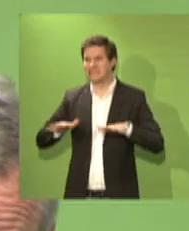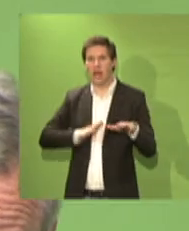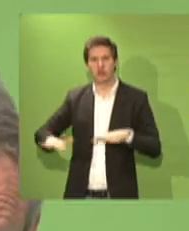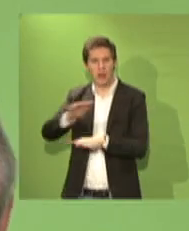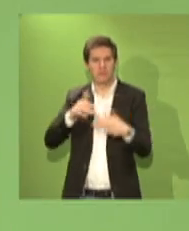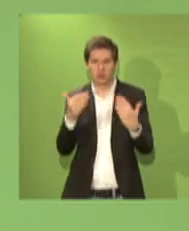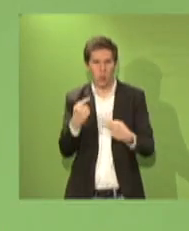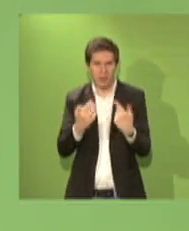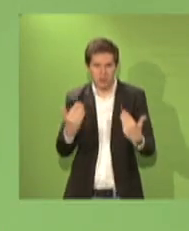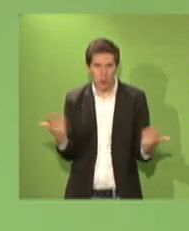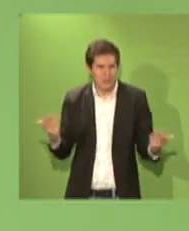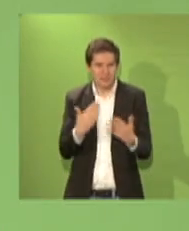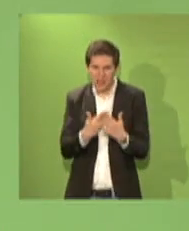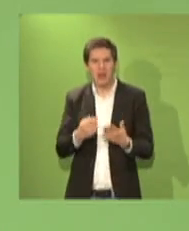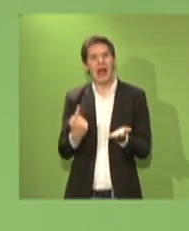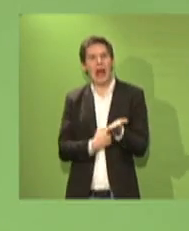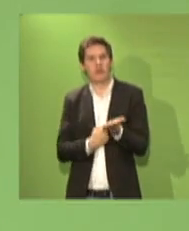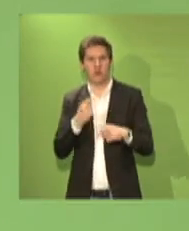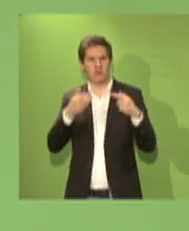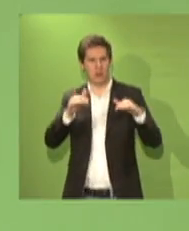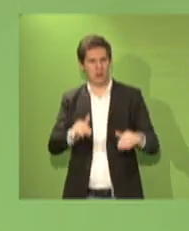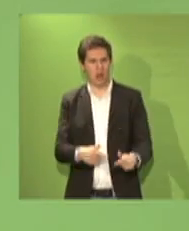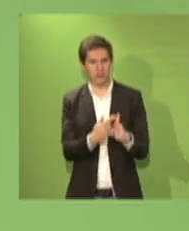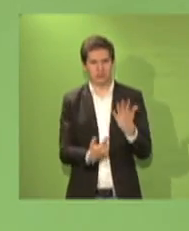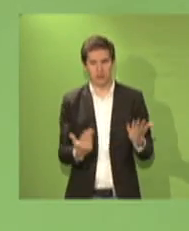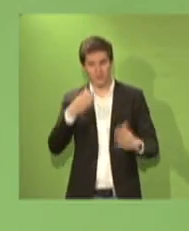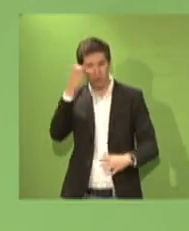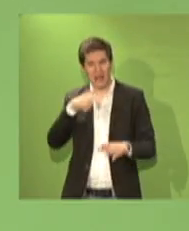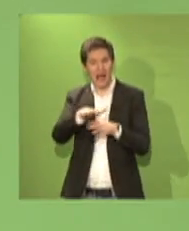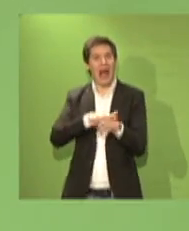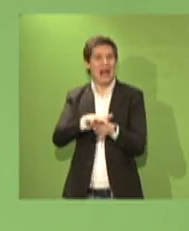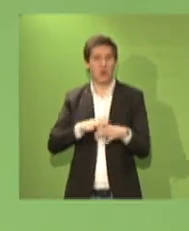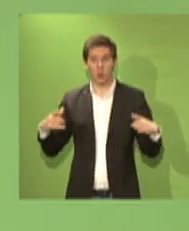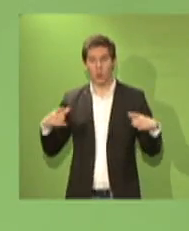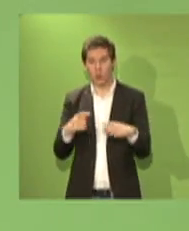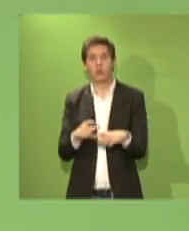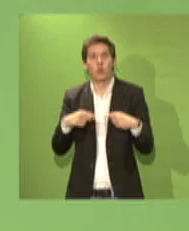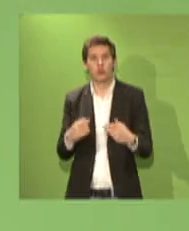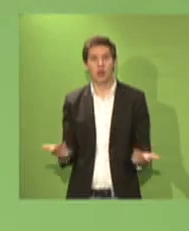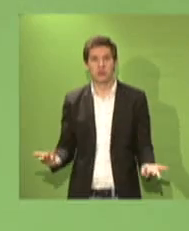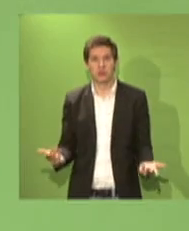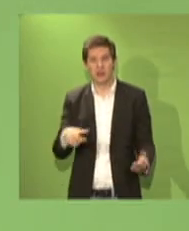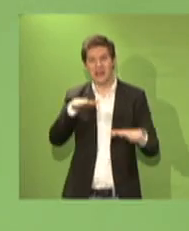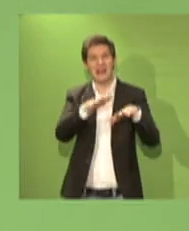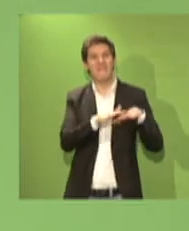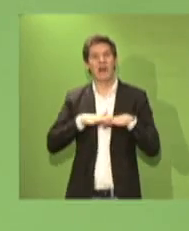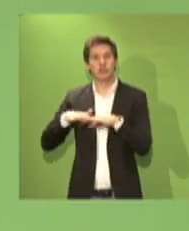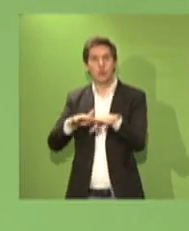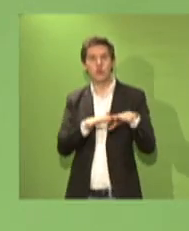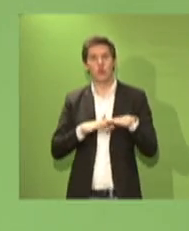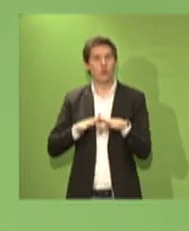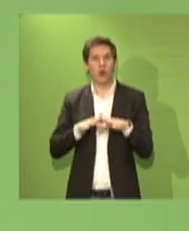vor neuen Herausforderungen. Wie gehen wir damit um, wenn Regionen schrumpfen? Wie gehen wir damit um, wenn die örtlichen Infrastrukturen